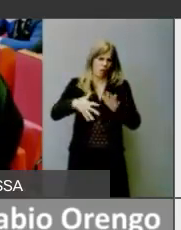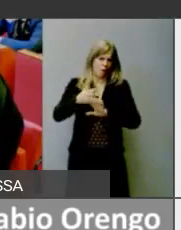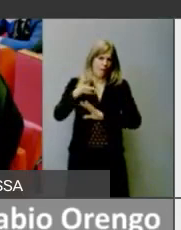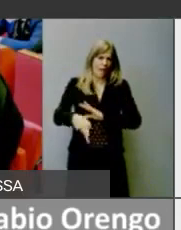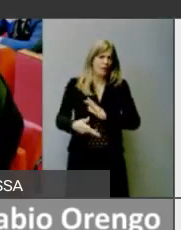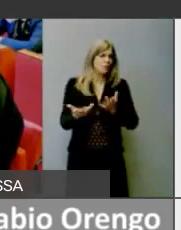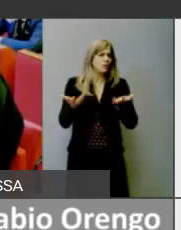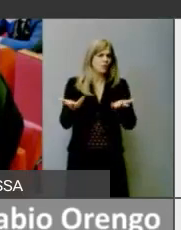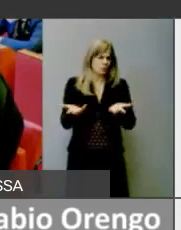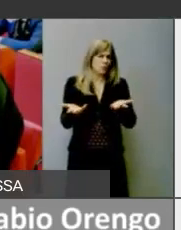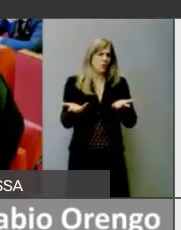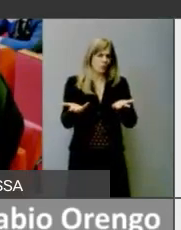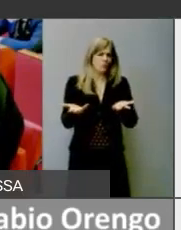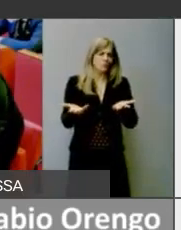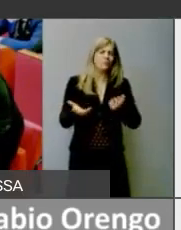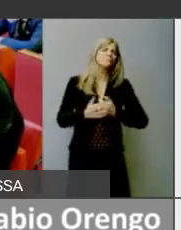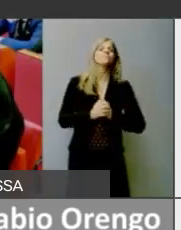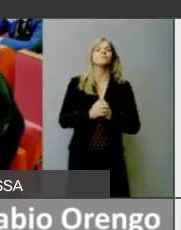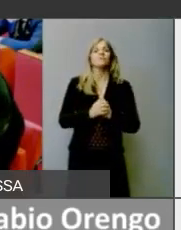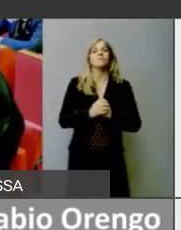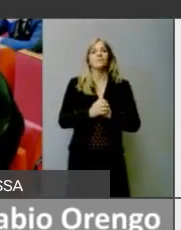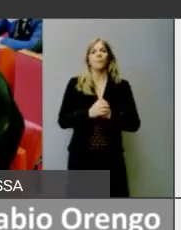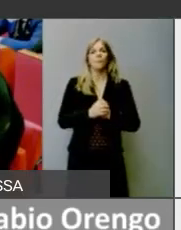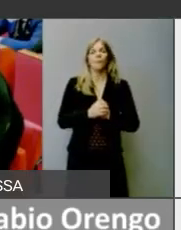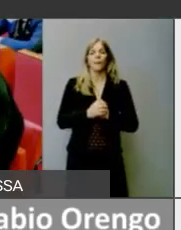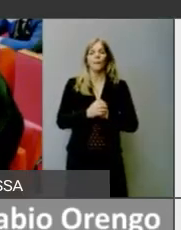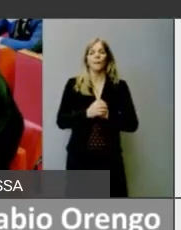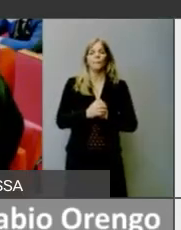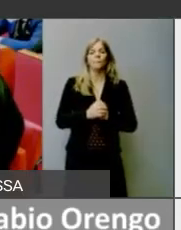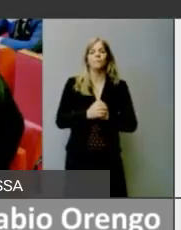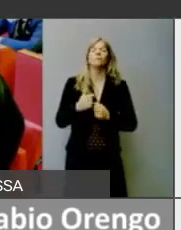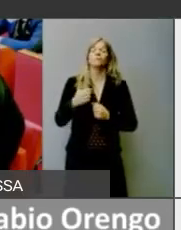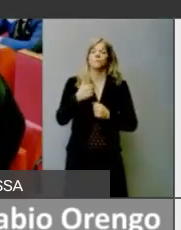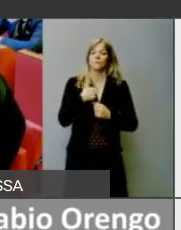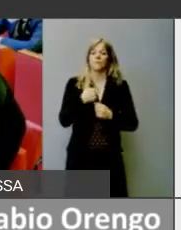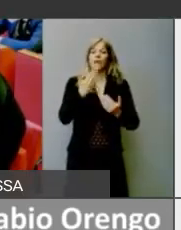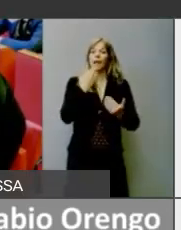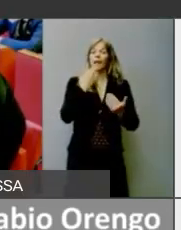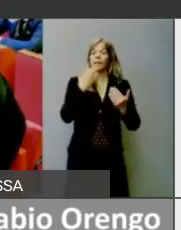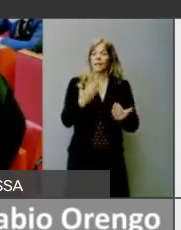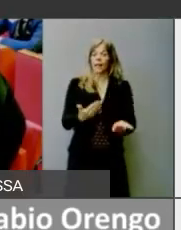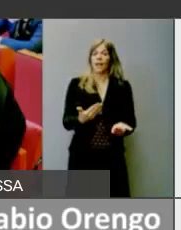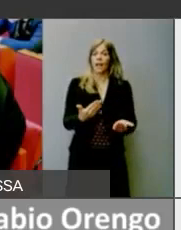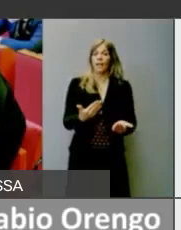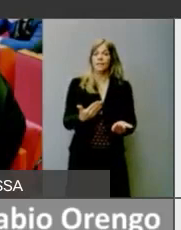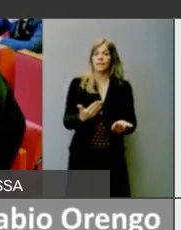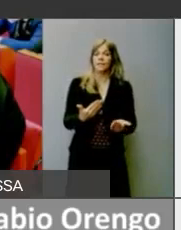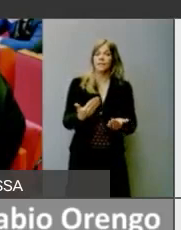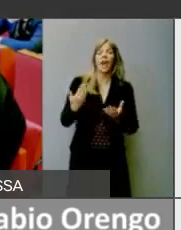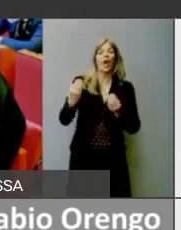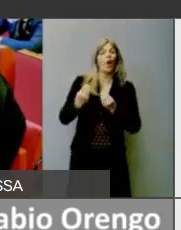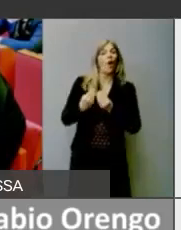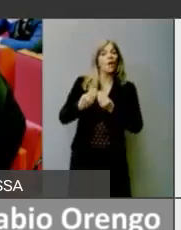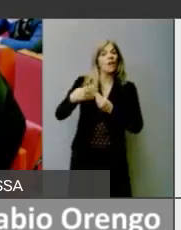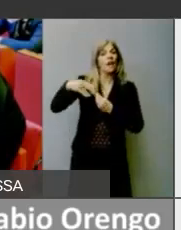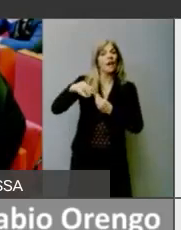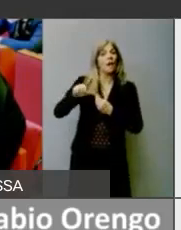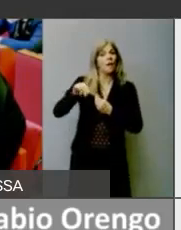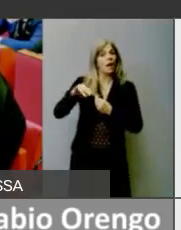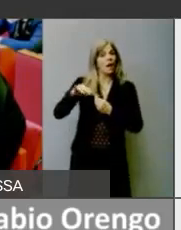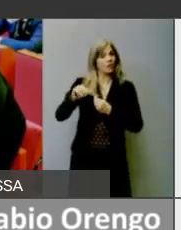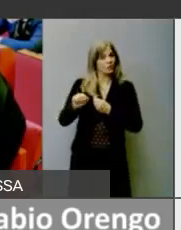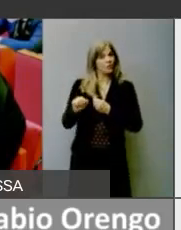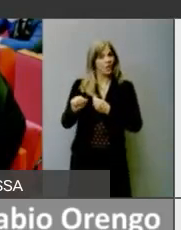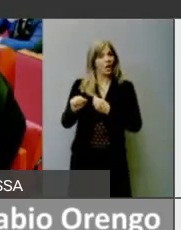sono quintuplicati. Io ringrazio il collega Mascia